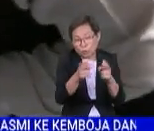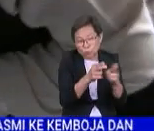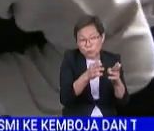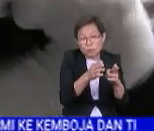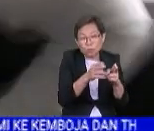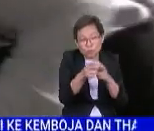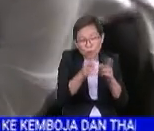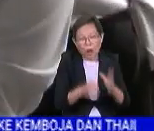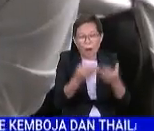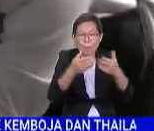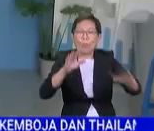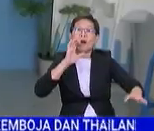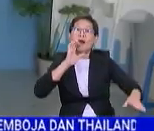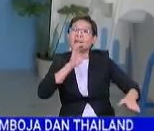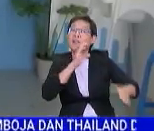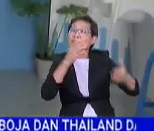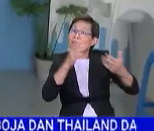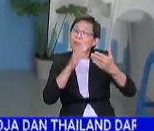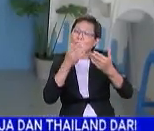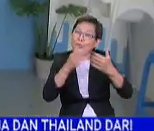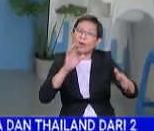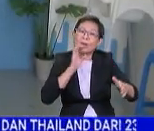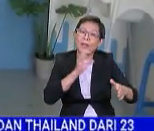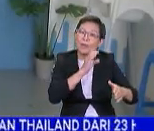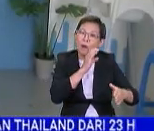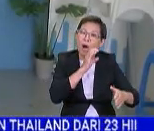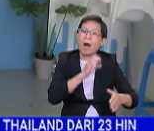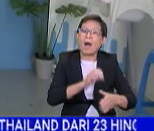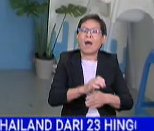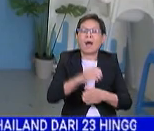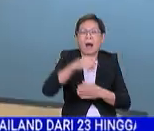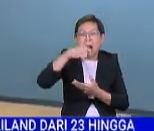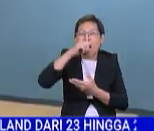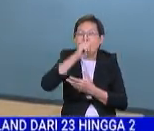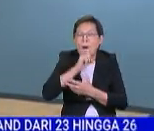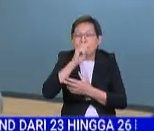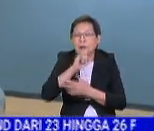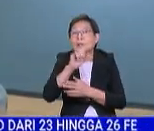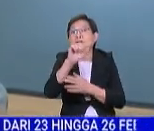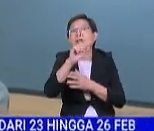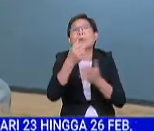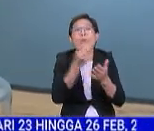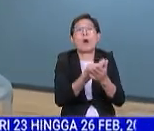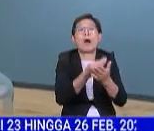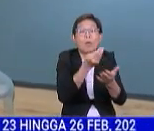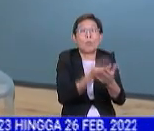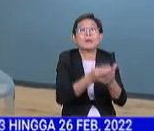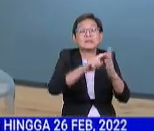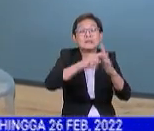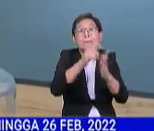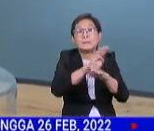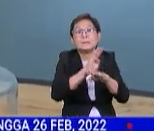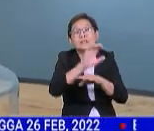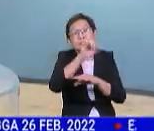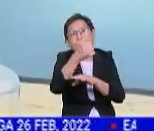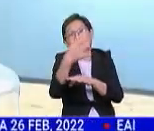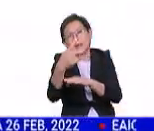berjaya membuka kafe sendiri, iaitu Cedo Ais Krim, berbekalkan modal RM10,000.